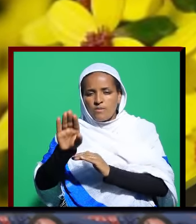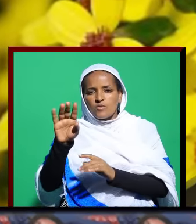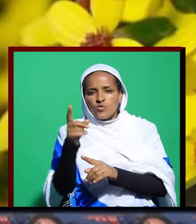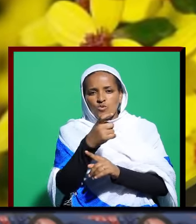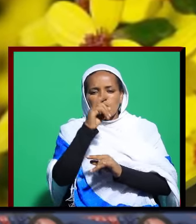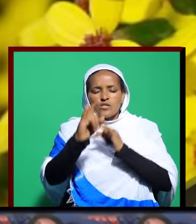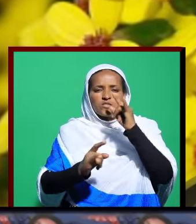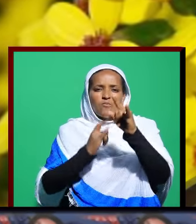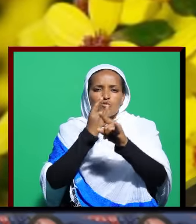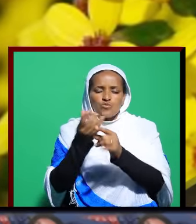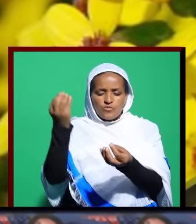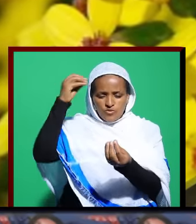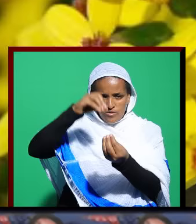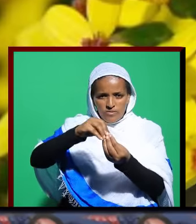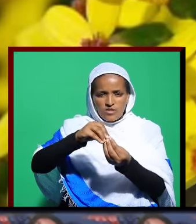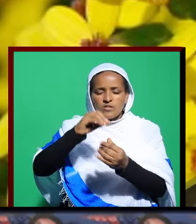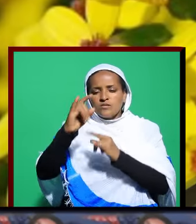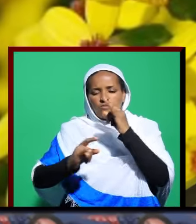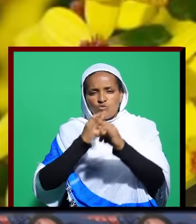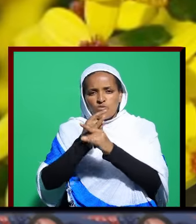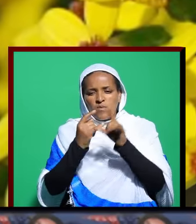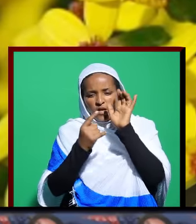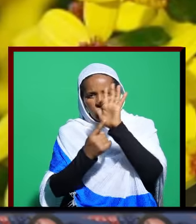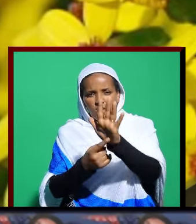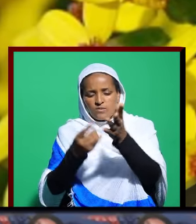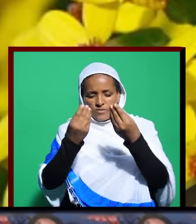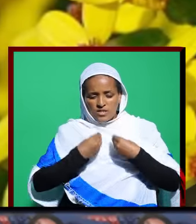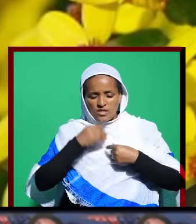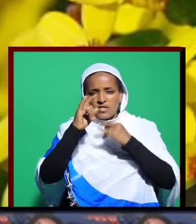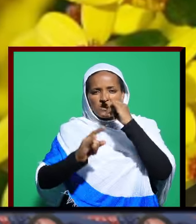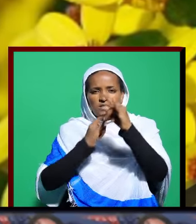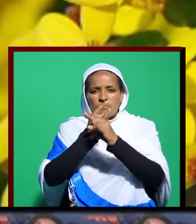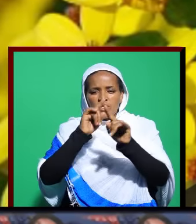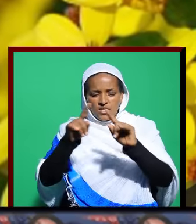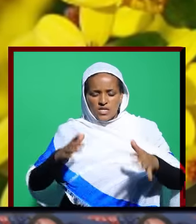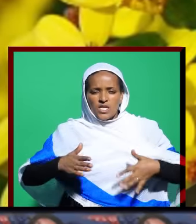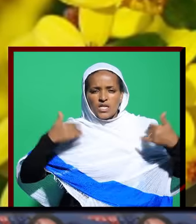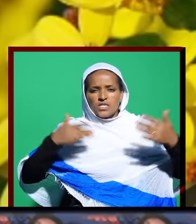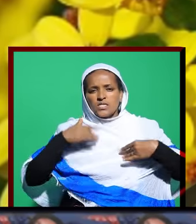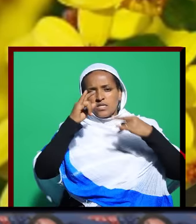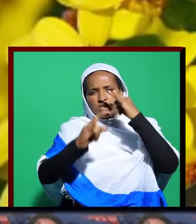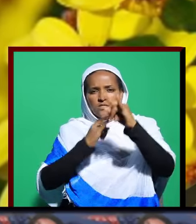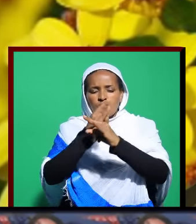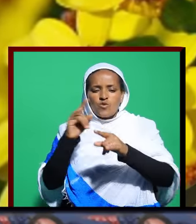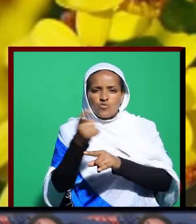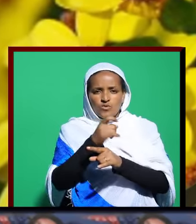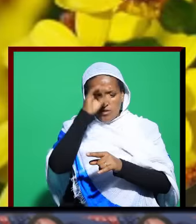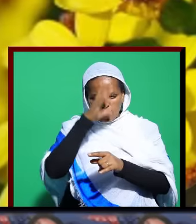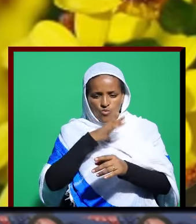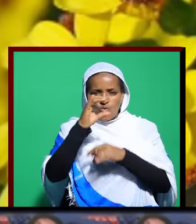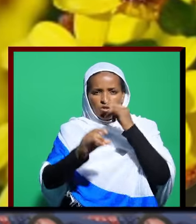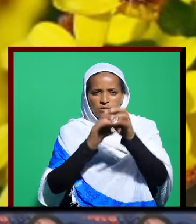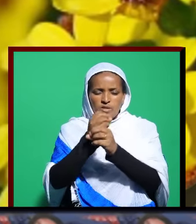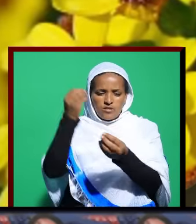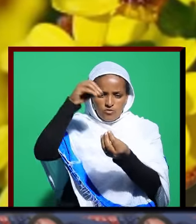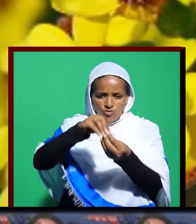የምንገባበት ይሁን፣ ዘመኑንም ጨምርልን፣ ዘመኑንም አሳየን፣ የምትሰጠን ዘመን ግን የፍስሐ የደስታ ዘመን ይሁን። ሰው